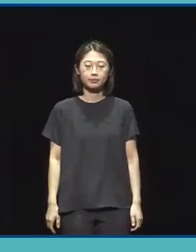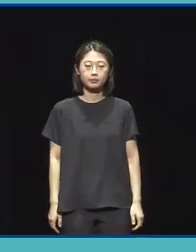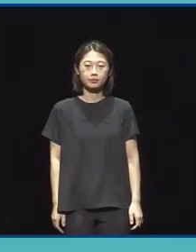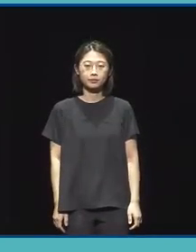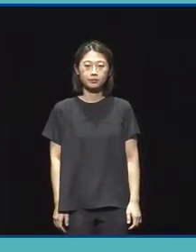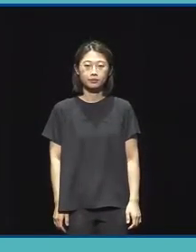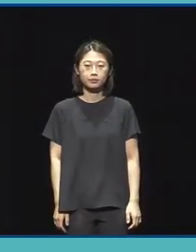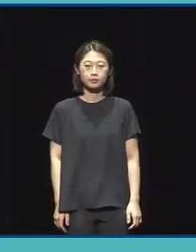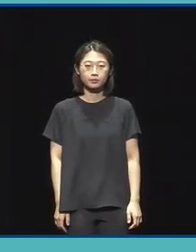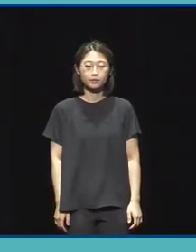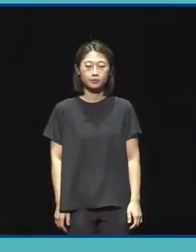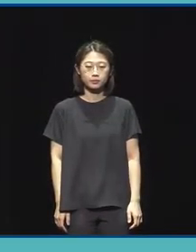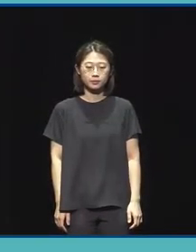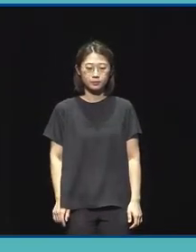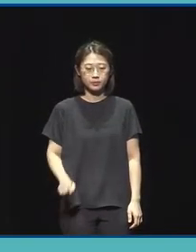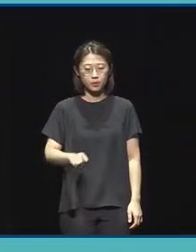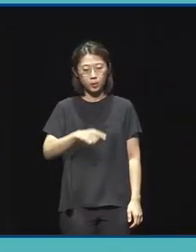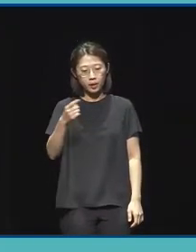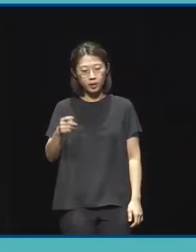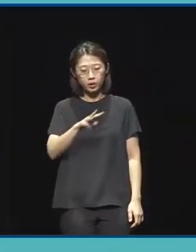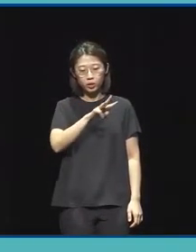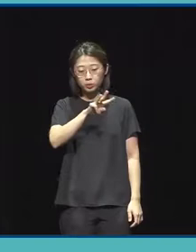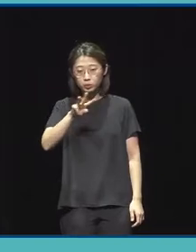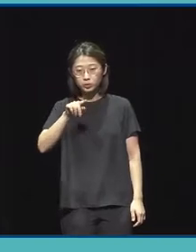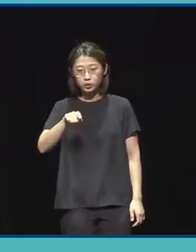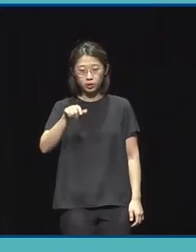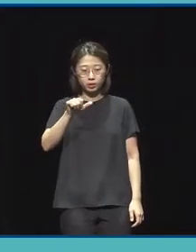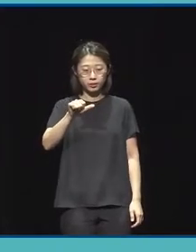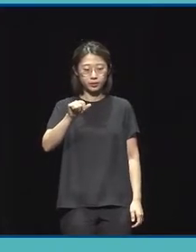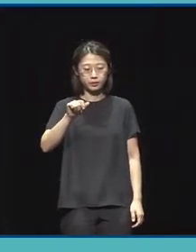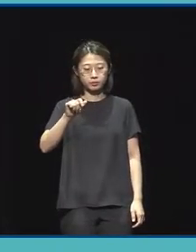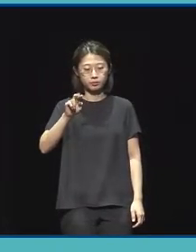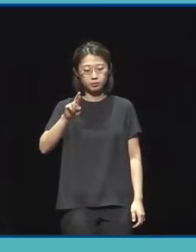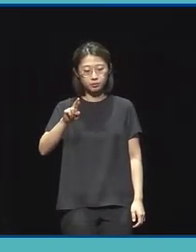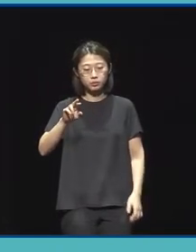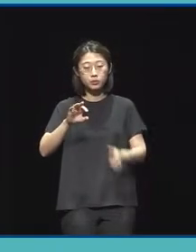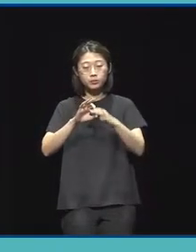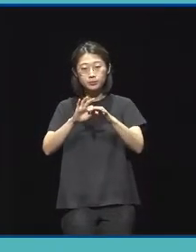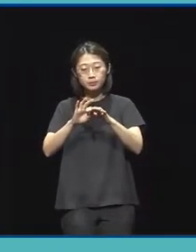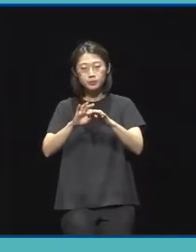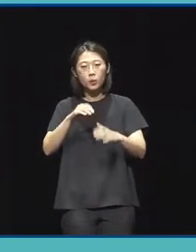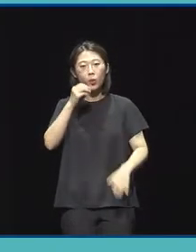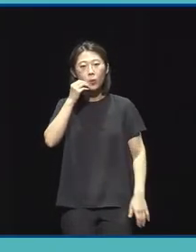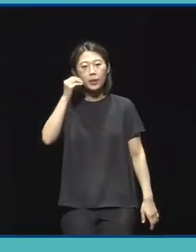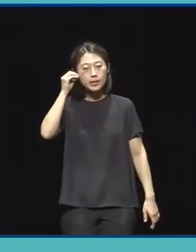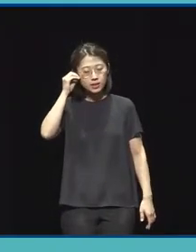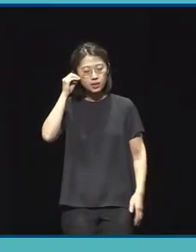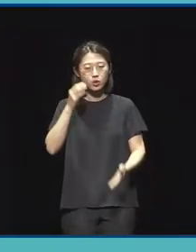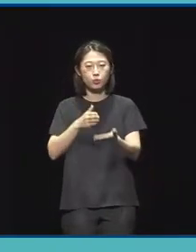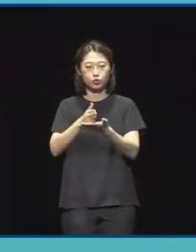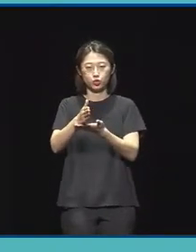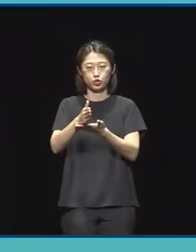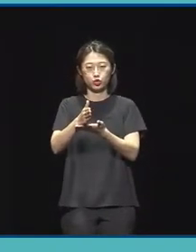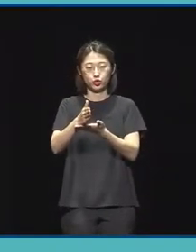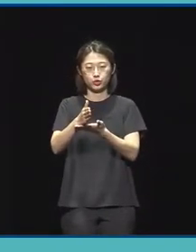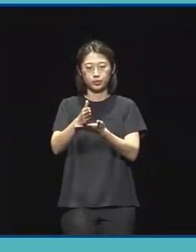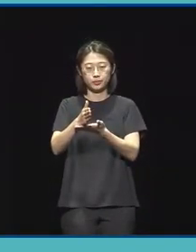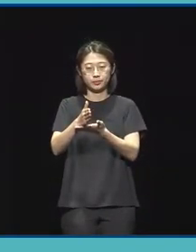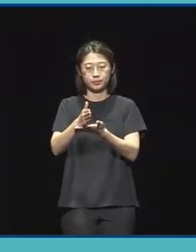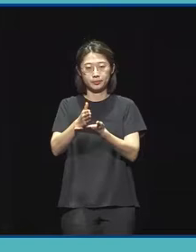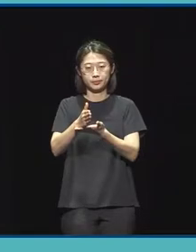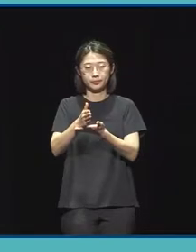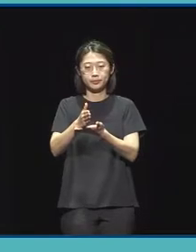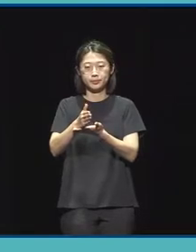같고요 옆에 있는 저희 www.or.kr 저희 사업 전용 홈페이지입니다 그래서